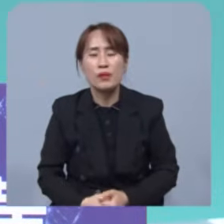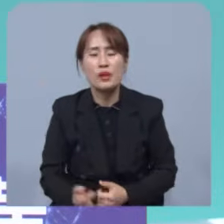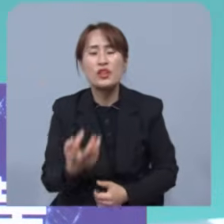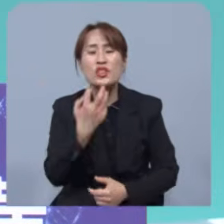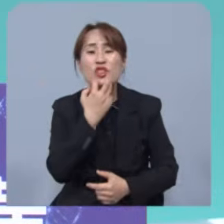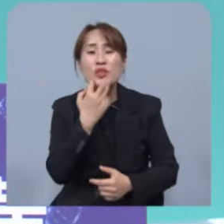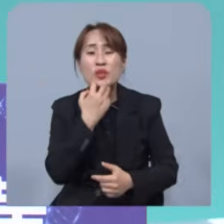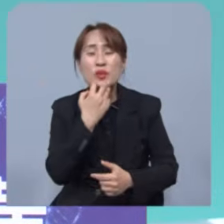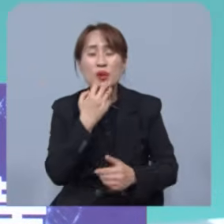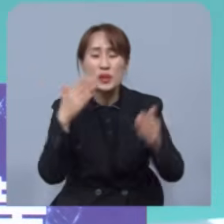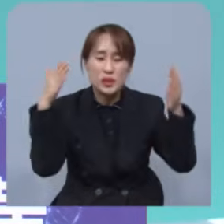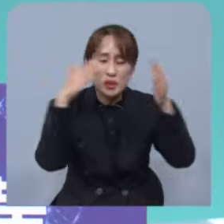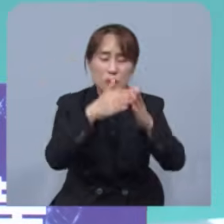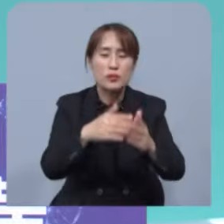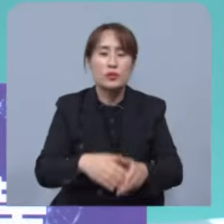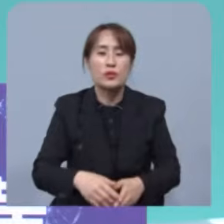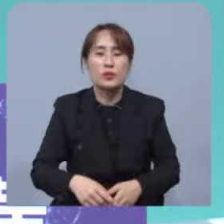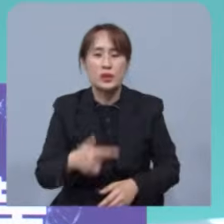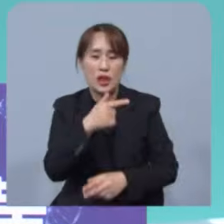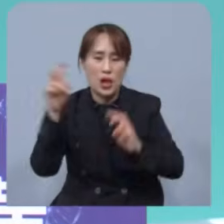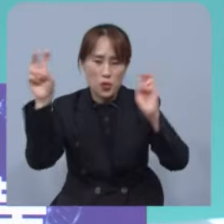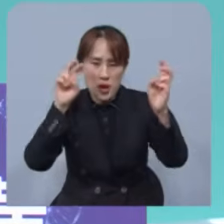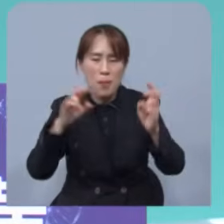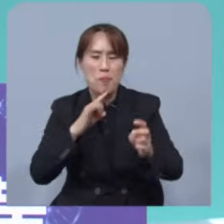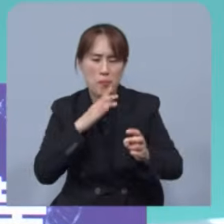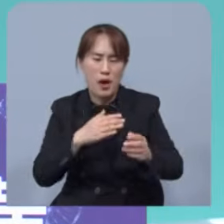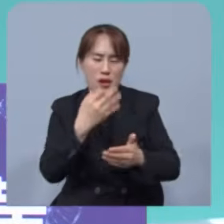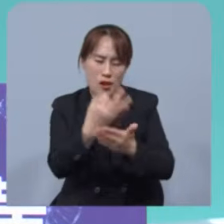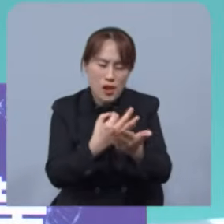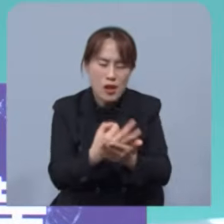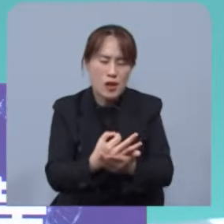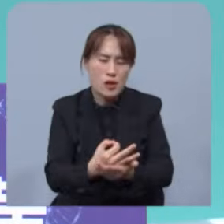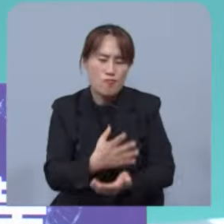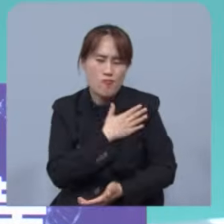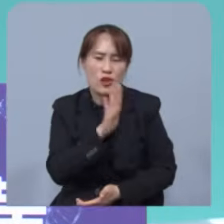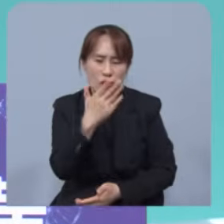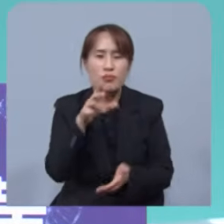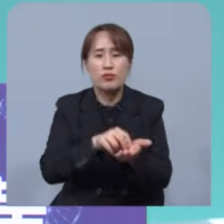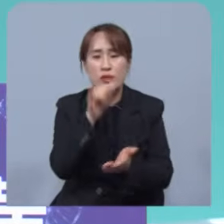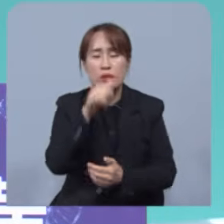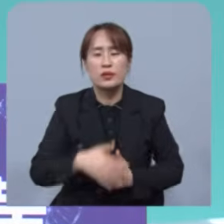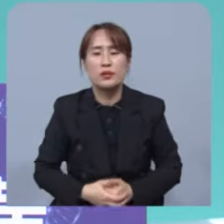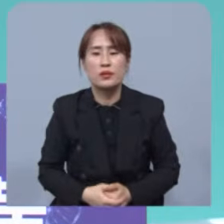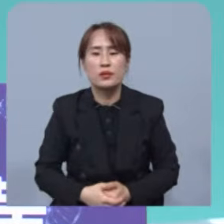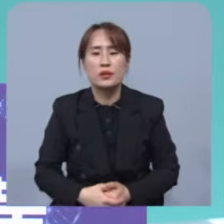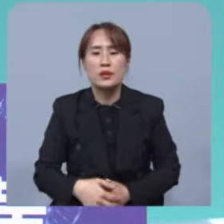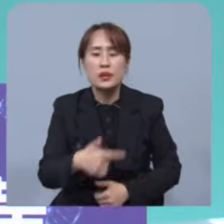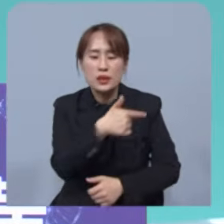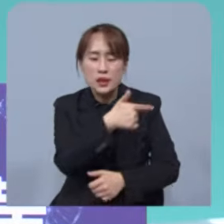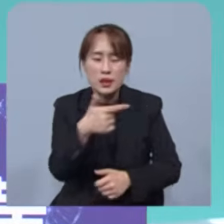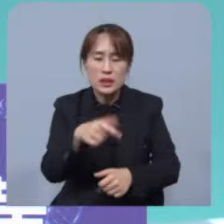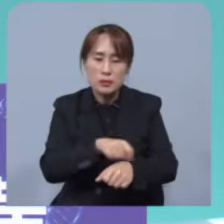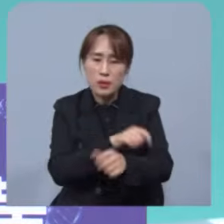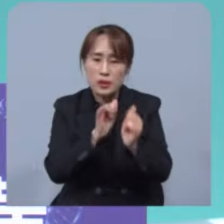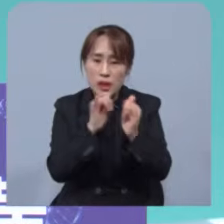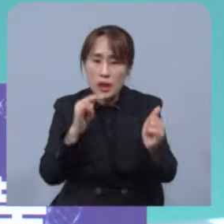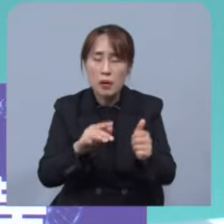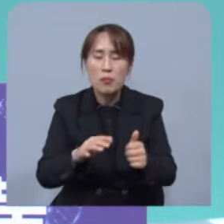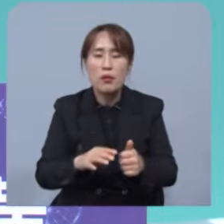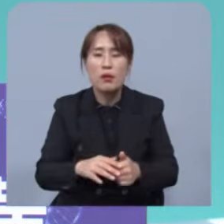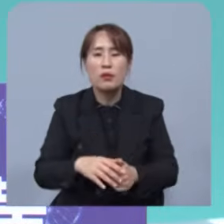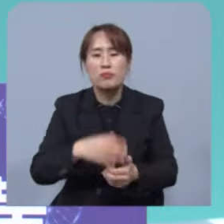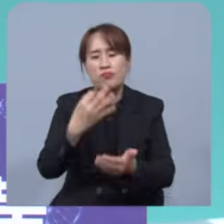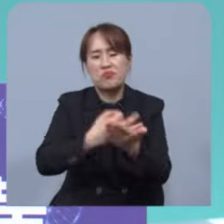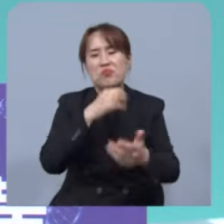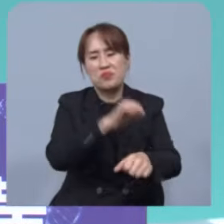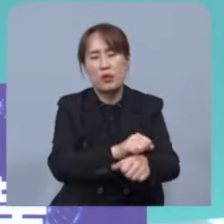수도권 집중도 나왔고 재벌 체제도 나왔고 뭐 인적 구조로 보면 특정 계층이 특혜를 받아서 무슨